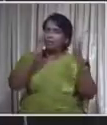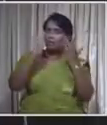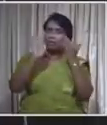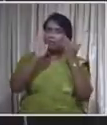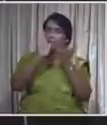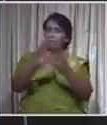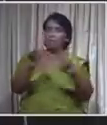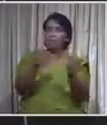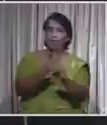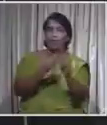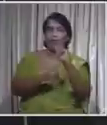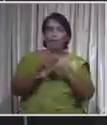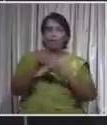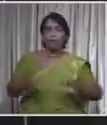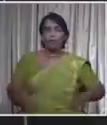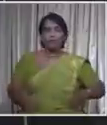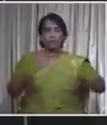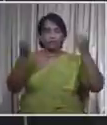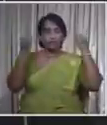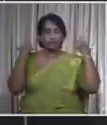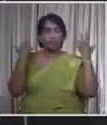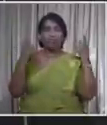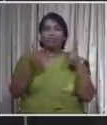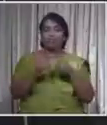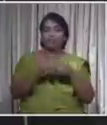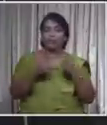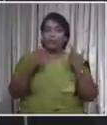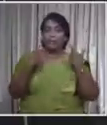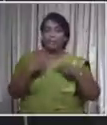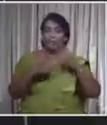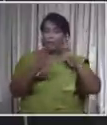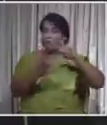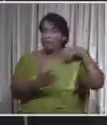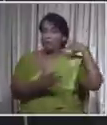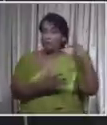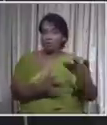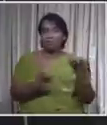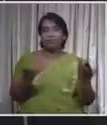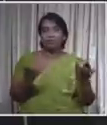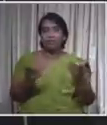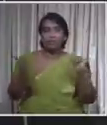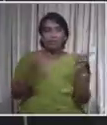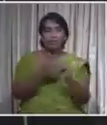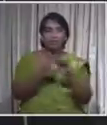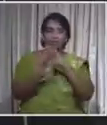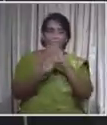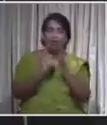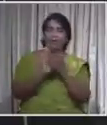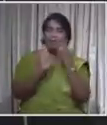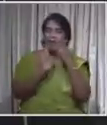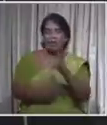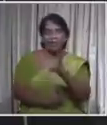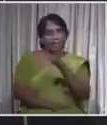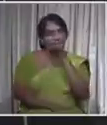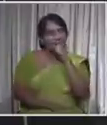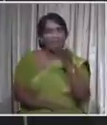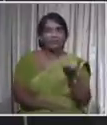මෙතන ගහගත්ත එක සරන් උඩ ගිය එක මයින් දානන්දල වැටිච්ච ඒවා ගහගත්ත ඒවා ඔක්කොම පෙන්නනවා ලැජ්ජාවේ